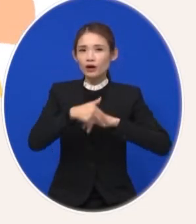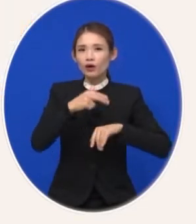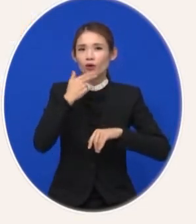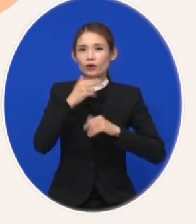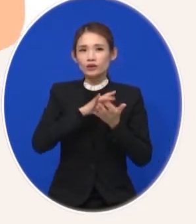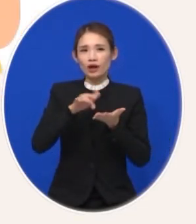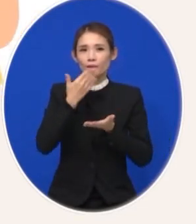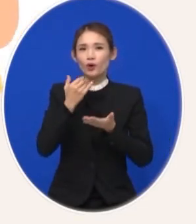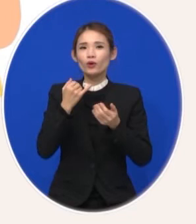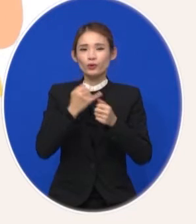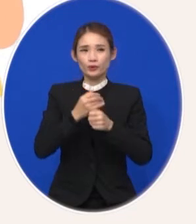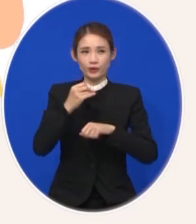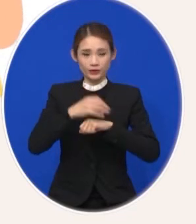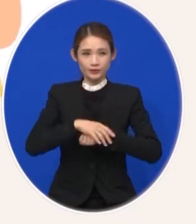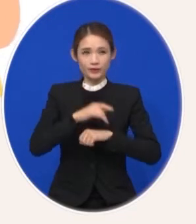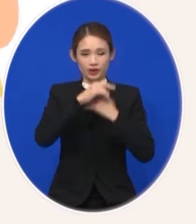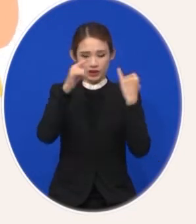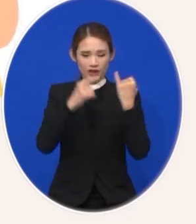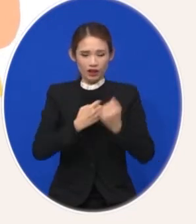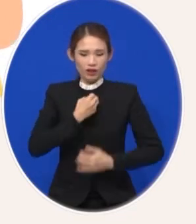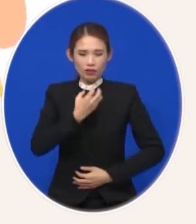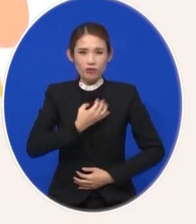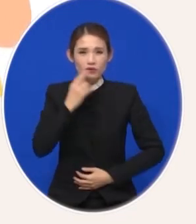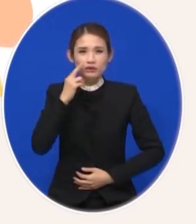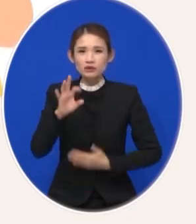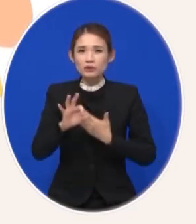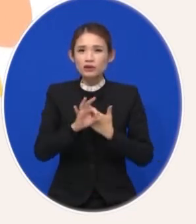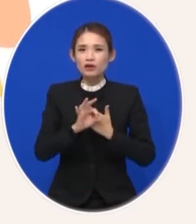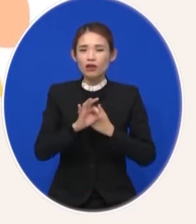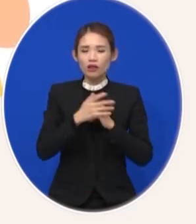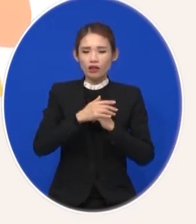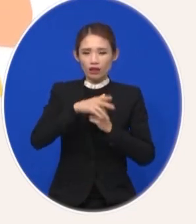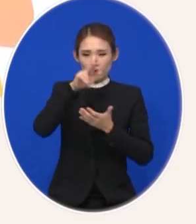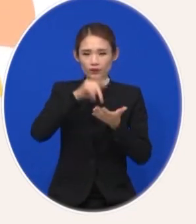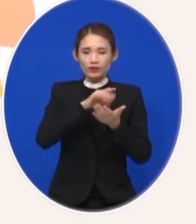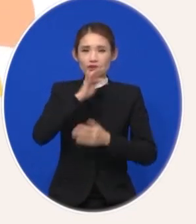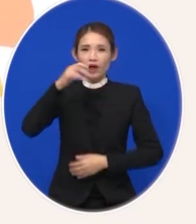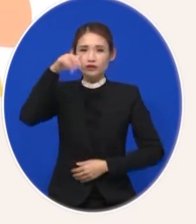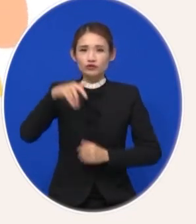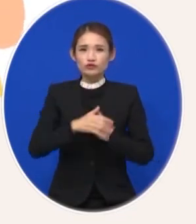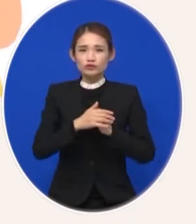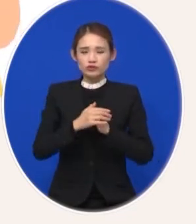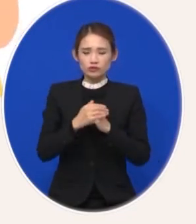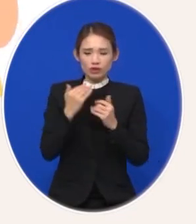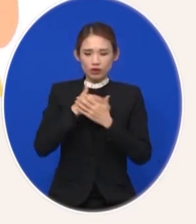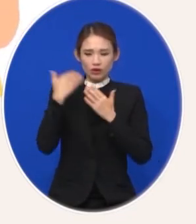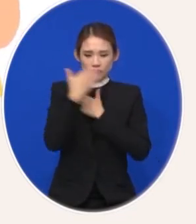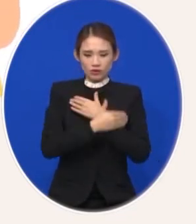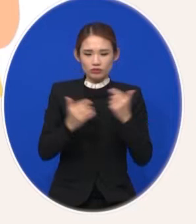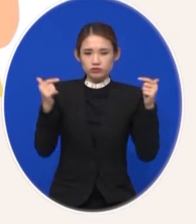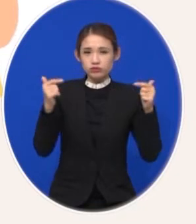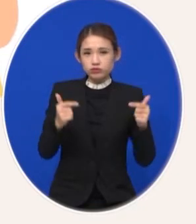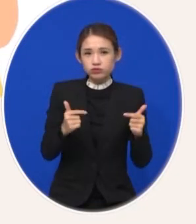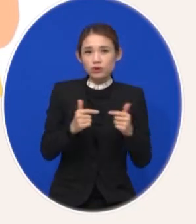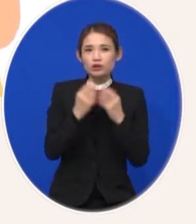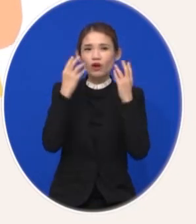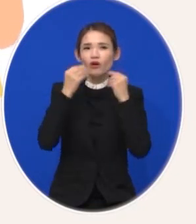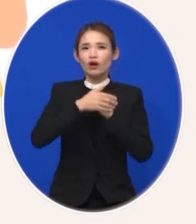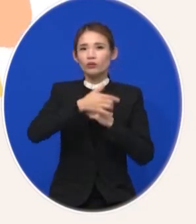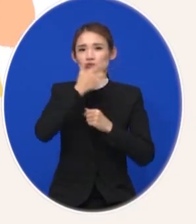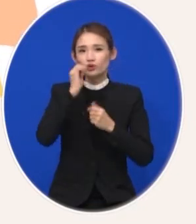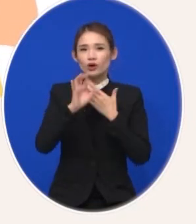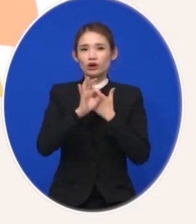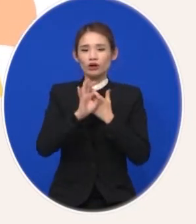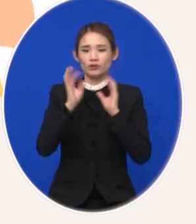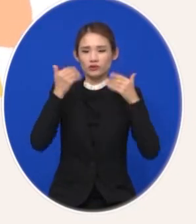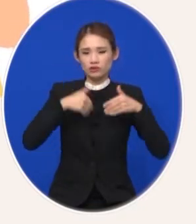가능합니다. 입덧이 심해서 탈수, 체중 감소, 전해질 불균형, 그리고 영양 결핍 시